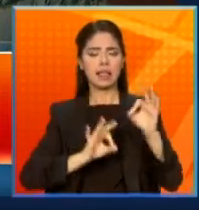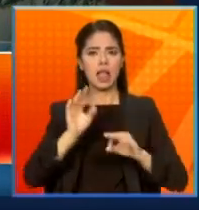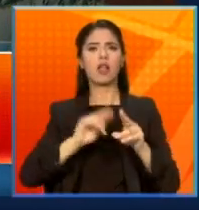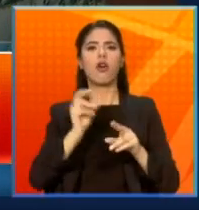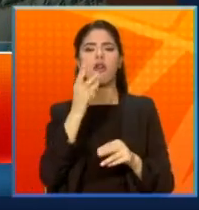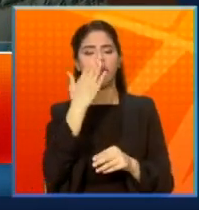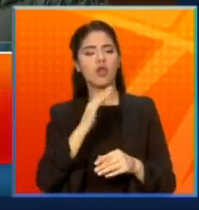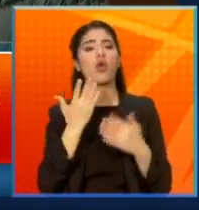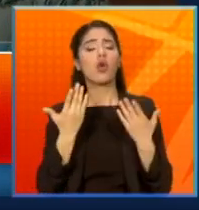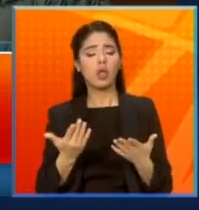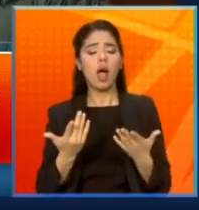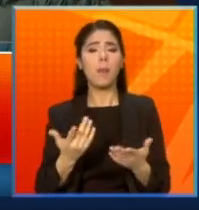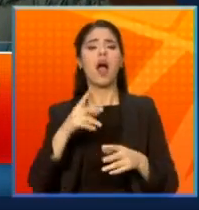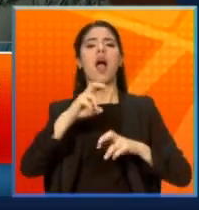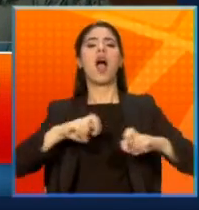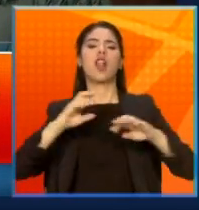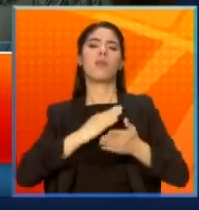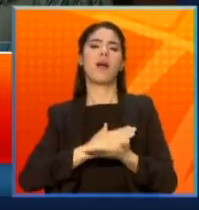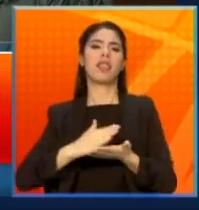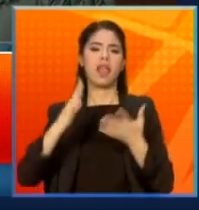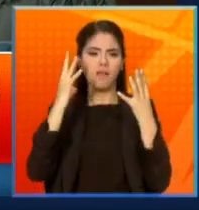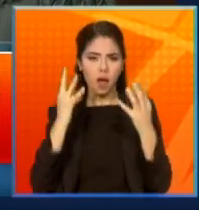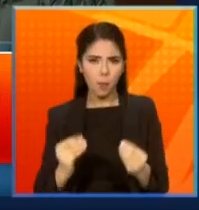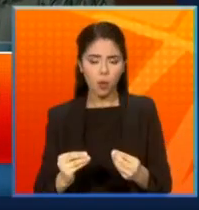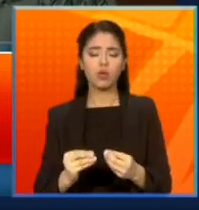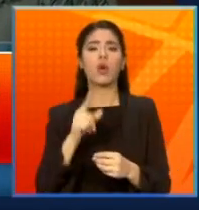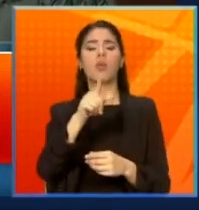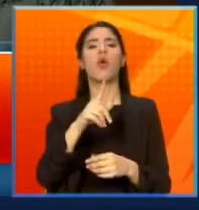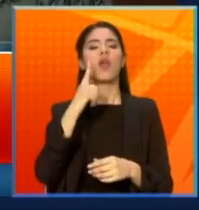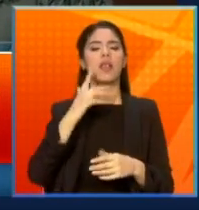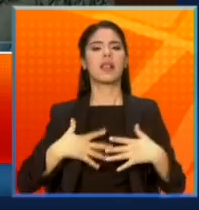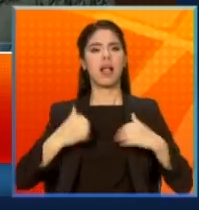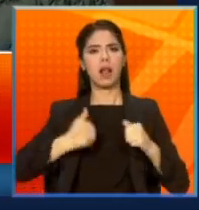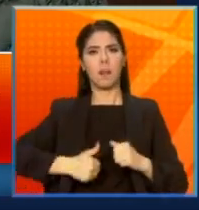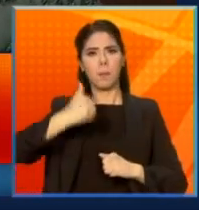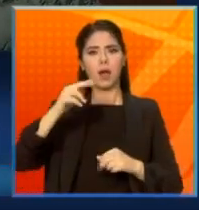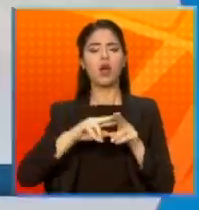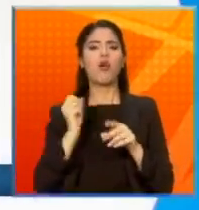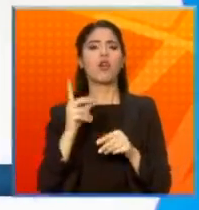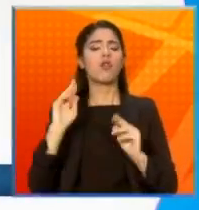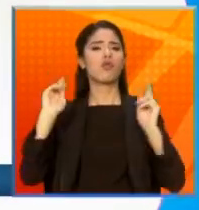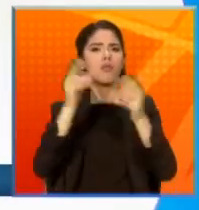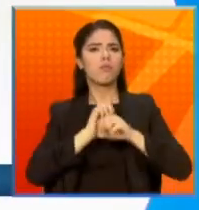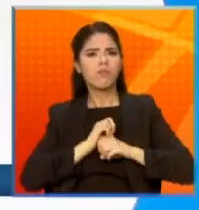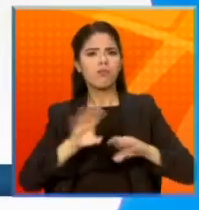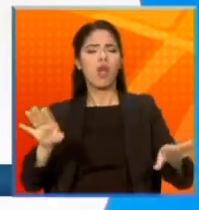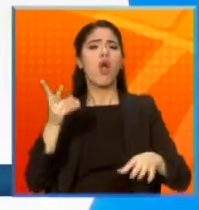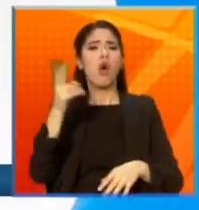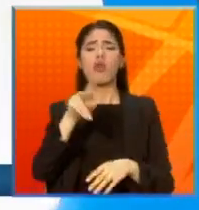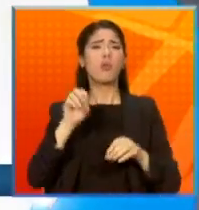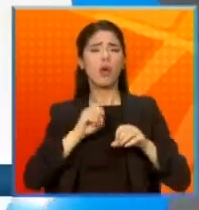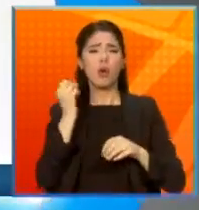ama elbette araştırma devam edecek bakanın da açıkladığı gibi. Koronavirüs bir kabus gibi dünyaya yayılıyor. Ölümcül